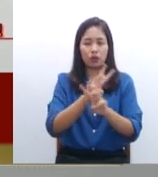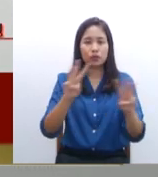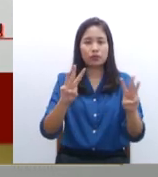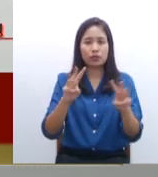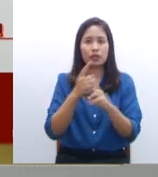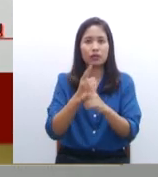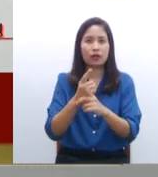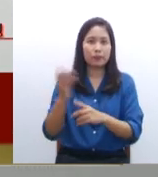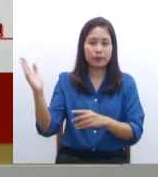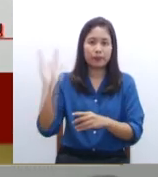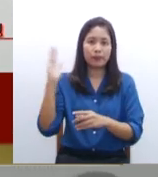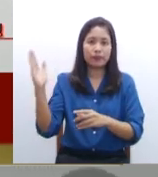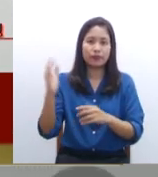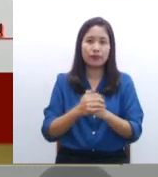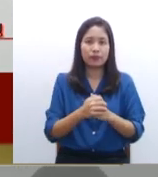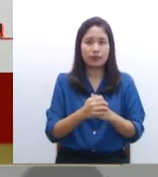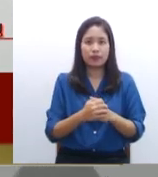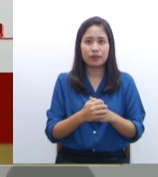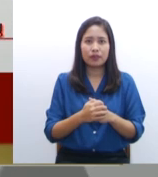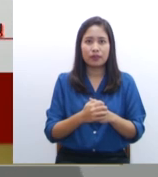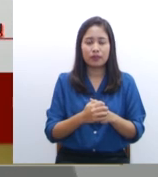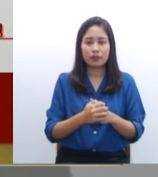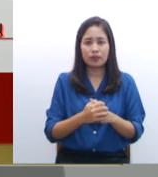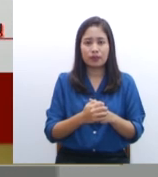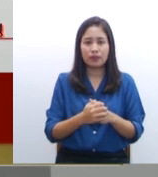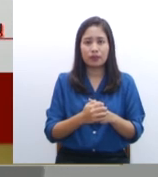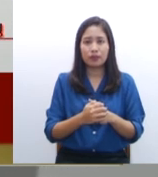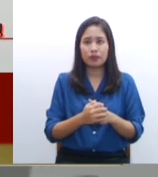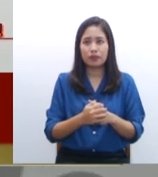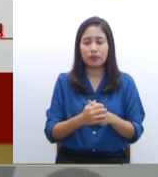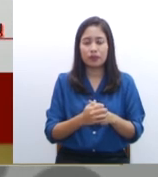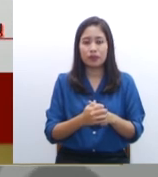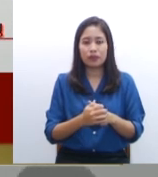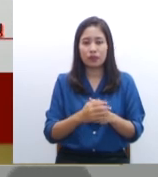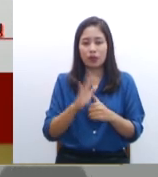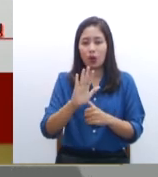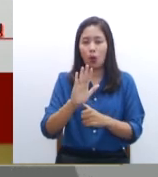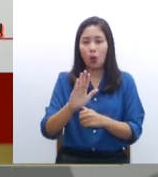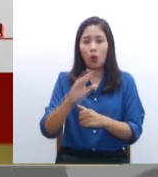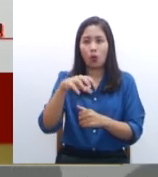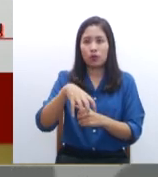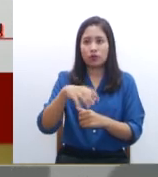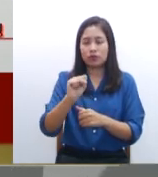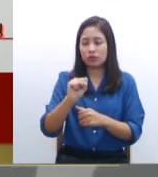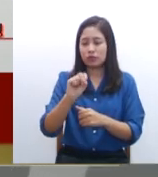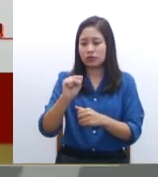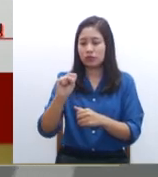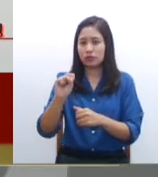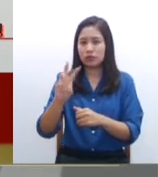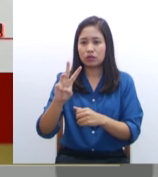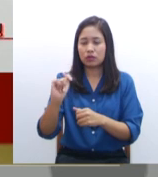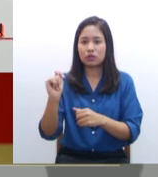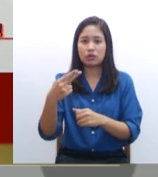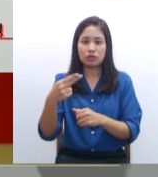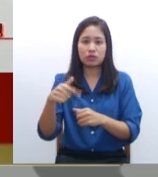ริยภาพทางวิทยาศาสตร์และคณิตศาสตร์ประจำปีการศึกษา2562ของสถาบันส่งเสริมการสอน